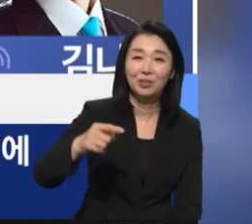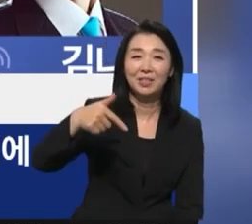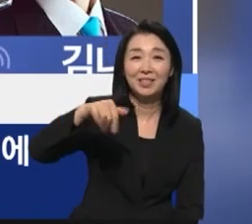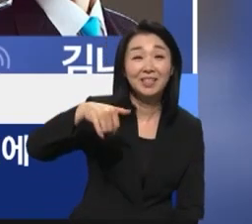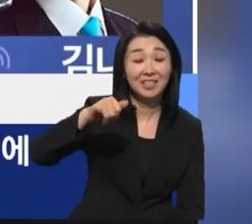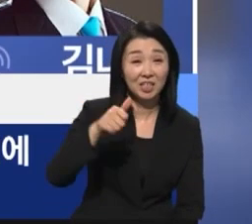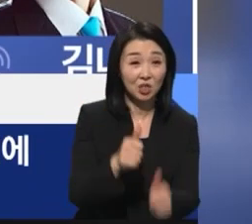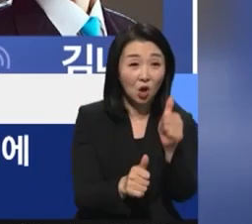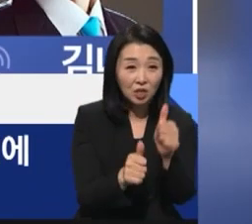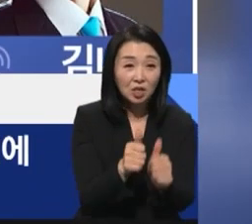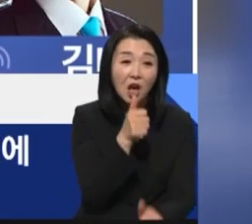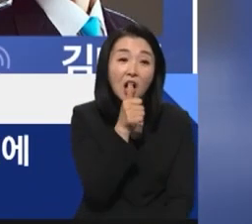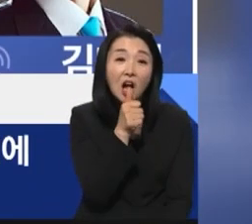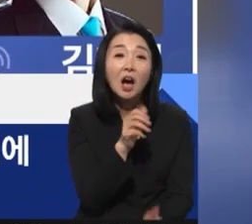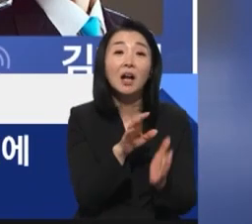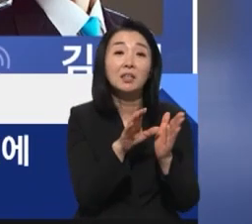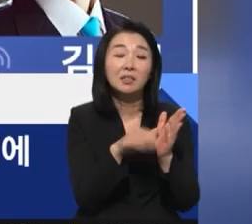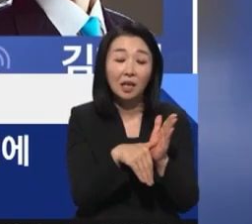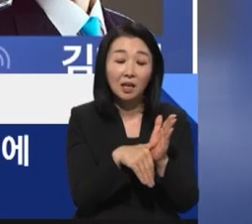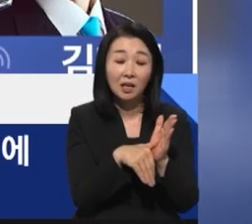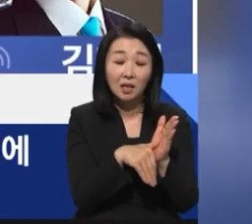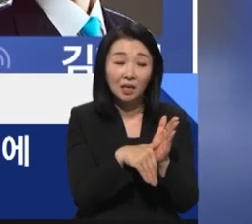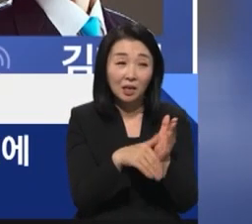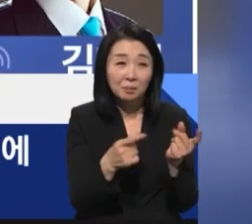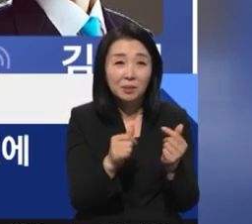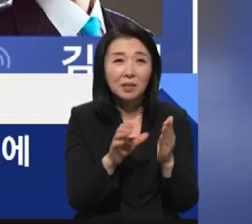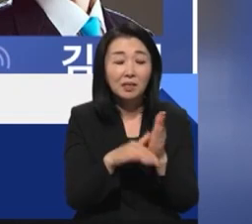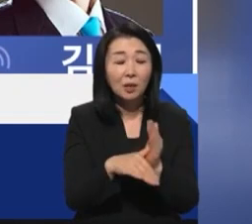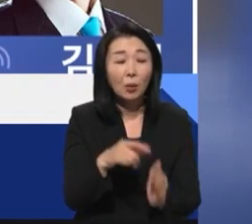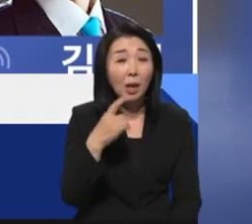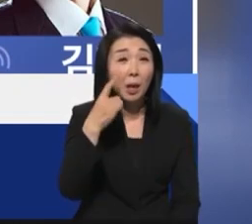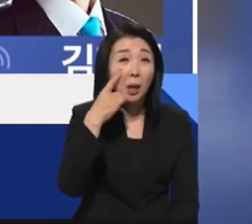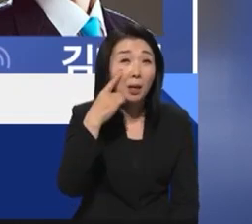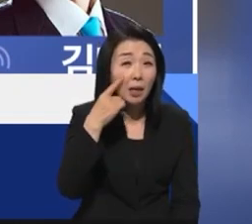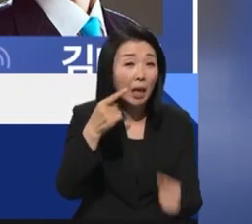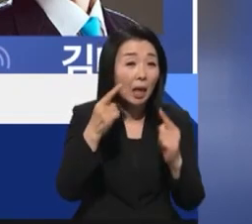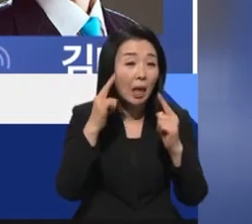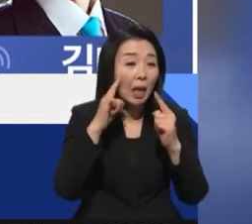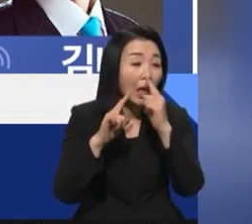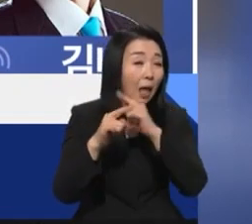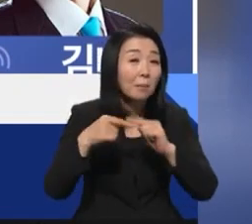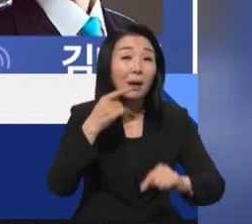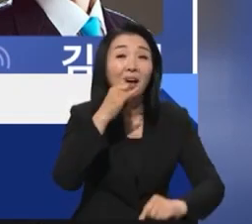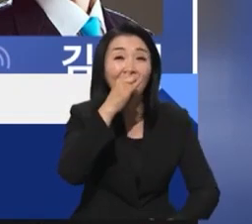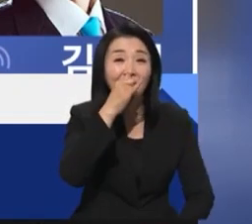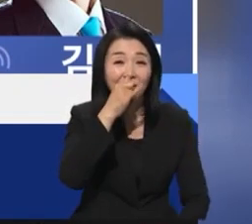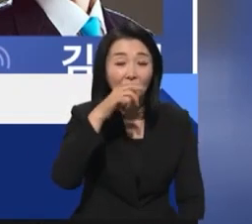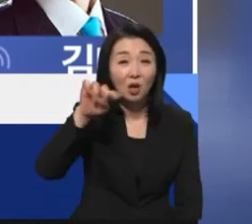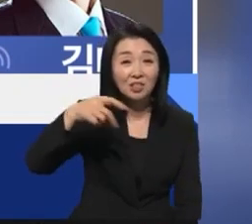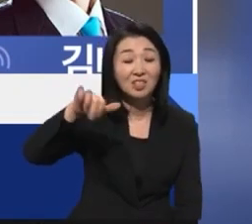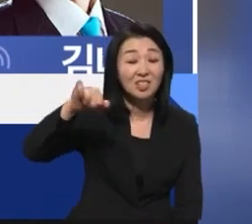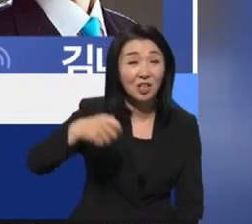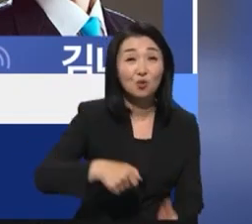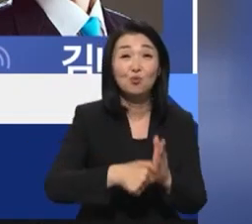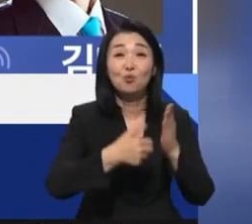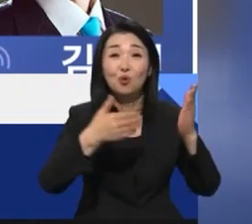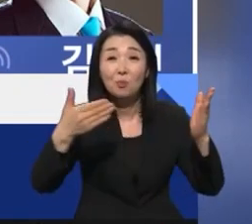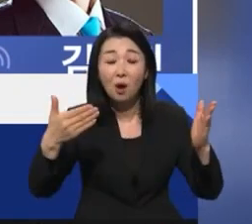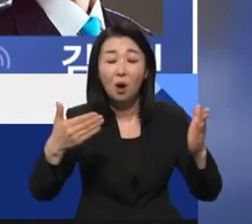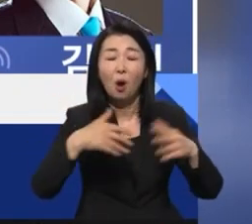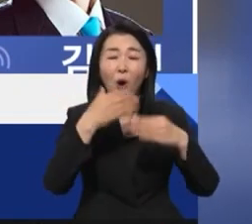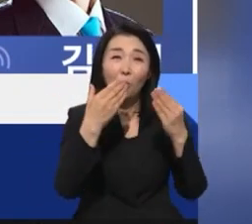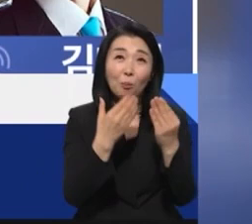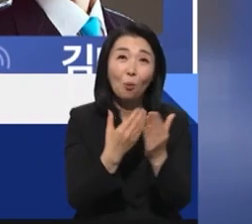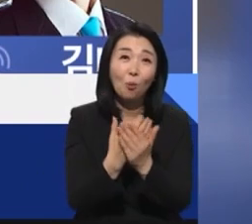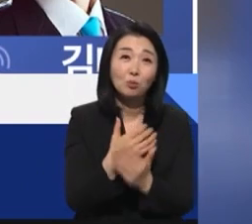그때 손흥민 선수가 거의 비슷한 시기에 이제 광대뼈 골절을 당했던 스킬이라는 좀 유명한 선수가 있는데 그 선수가 풀타임을